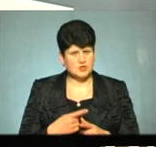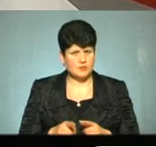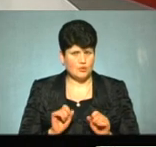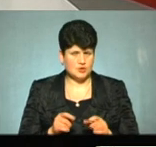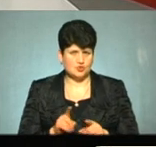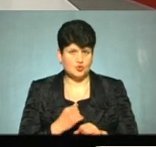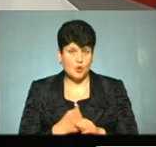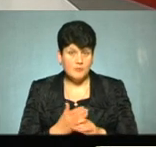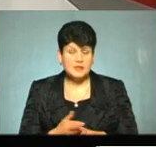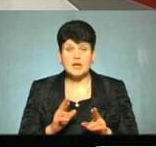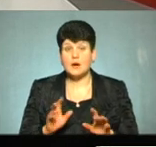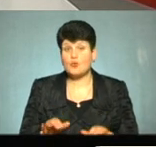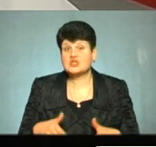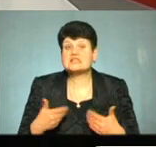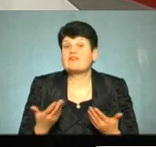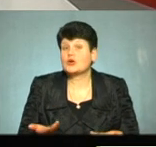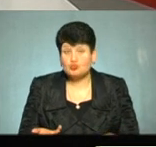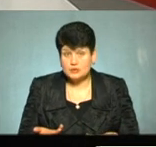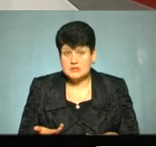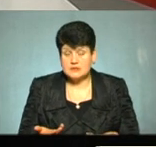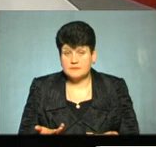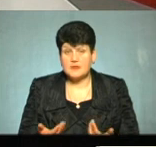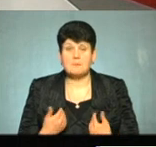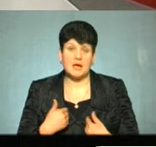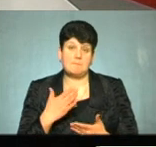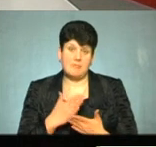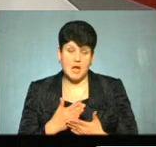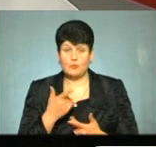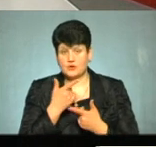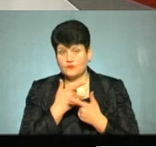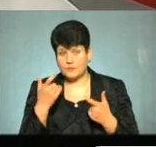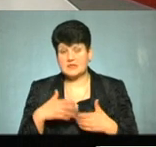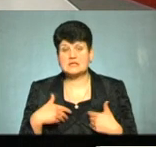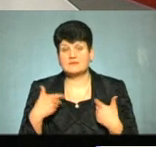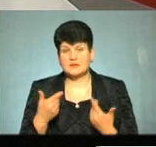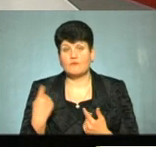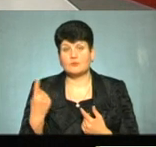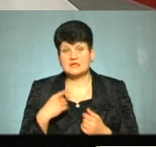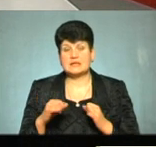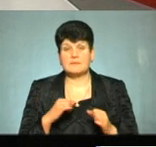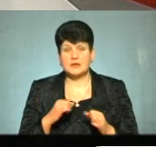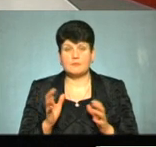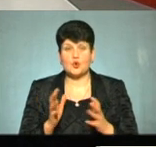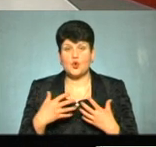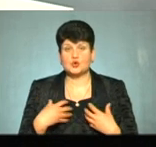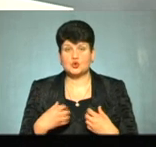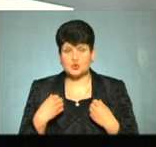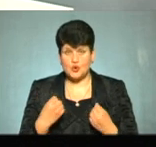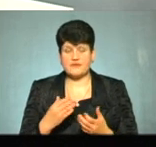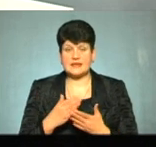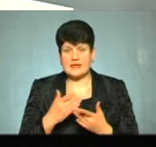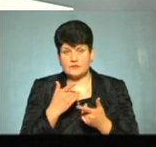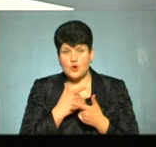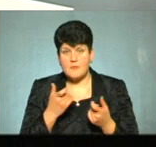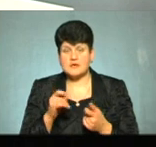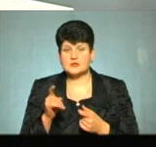Чи можна з тим щось зробити? Як можна звернутися? Ну, ми маємо інформацію і зверталися до обласного департаменту охорони здоров'я.